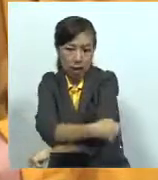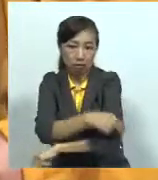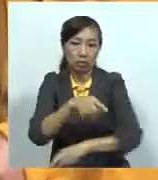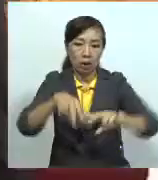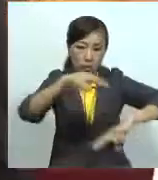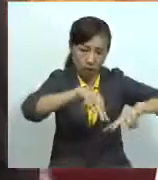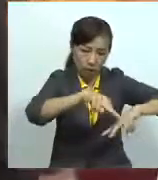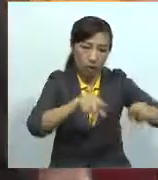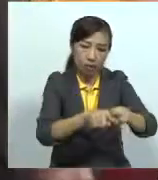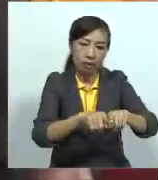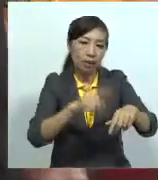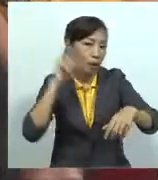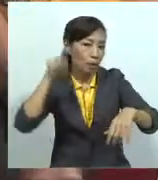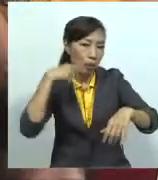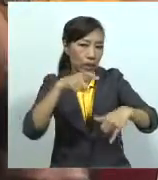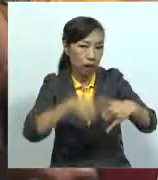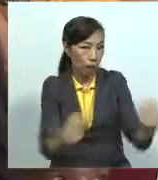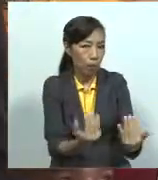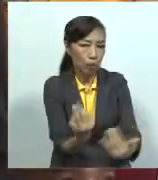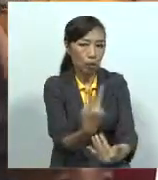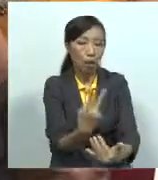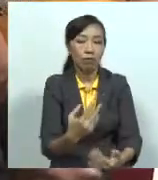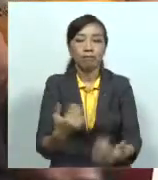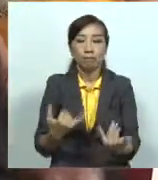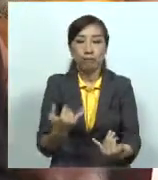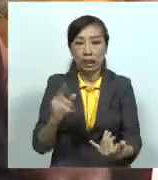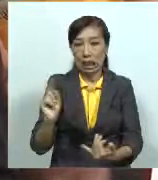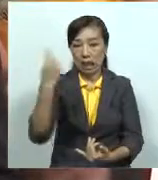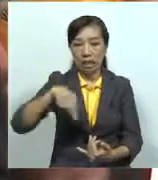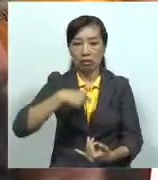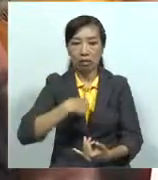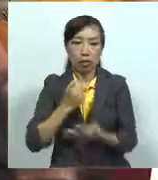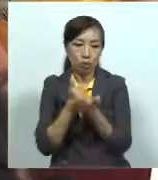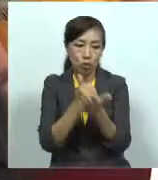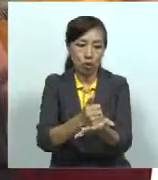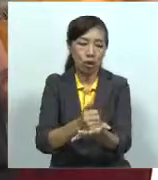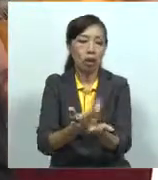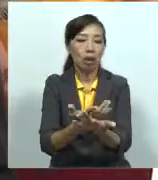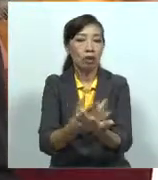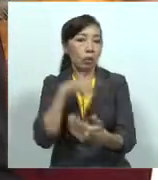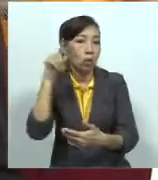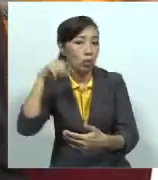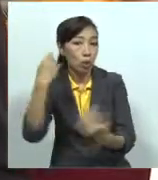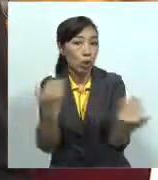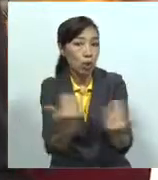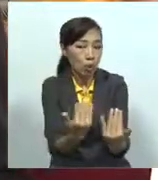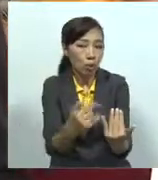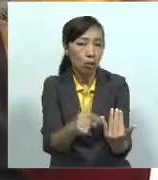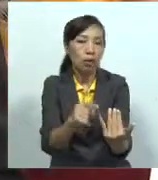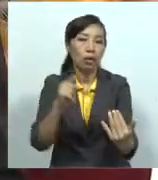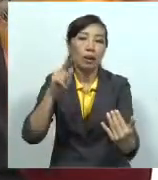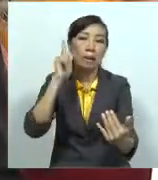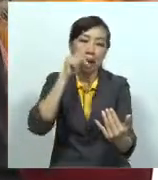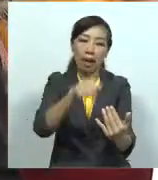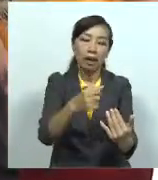การโดยเรื่องสำคัญที่จะเร่งดำเนินการนะครับคือความช่วยเหลือเยียวยาในกระบวนการเยียวยาผู้ได้รับผลกระทบจากบริ